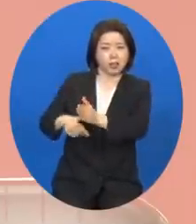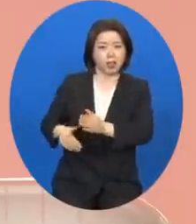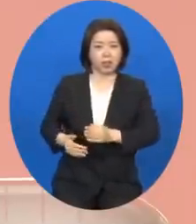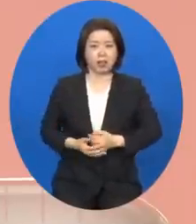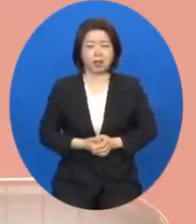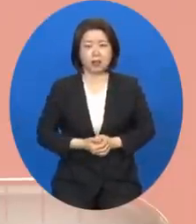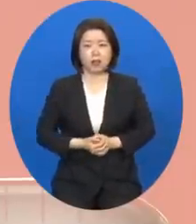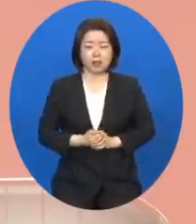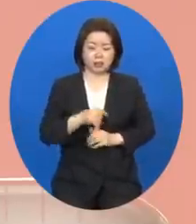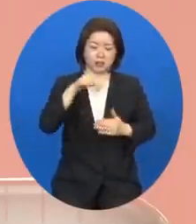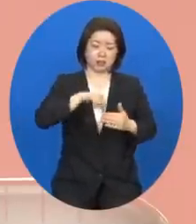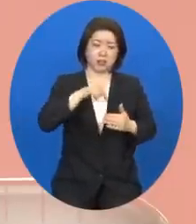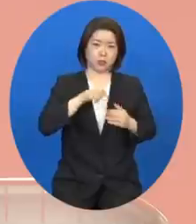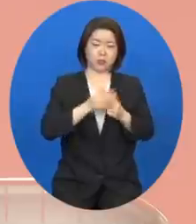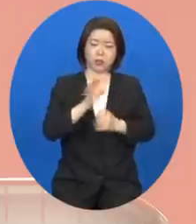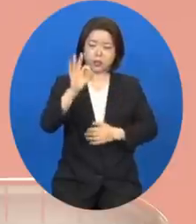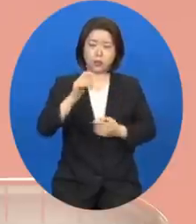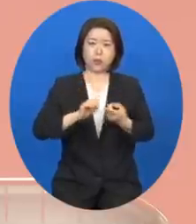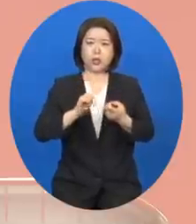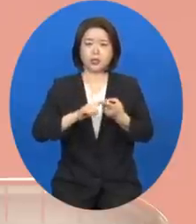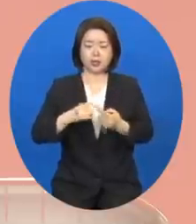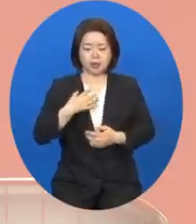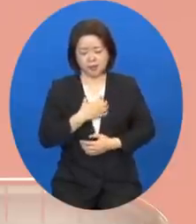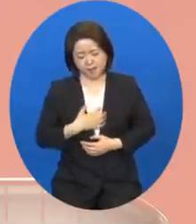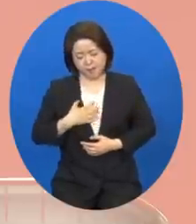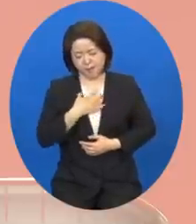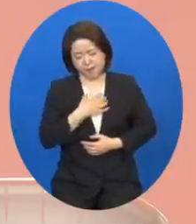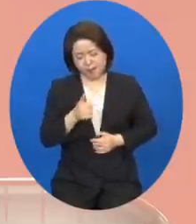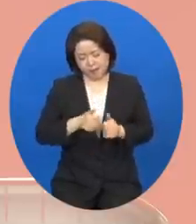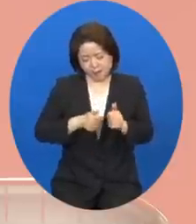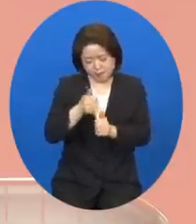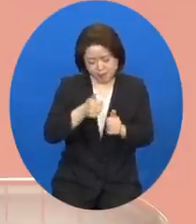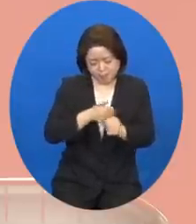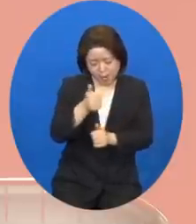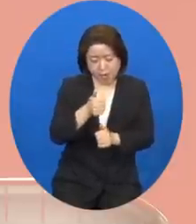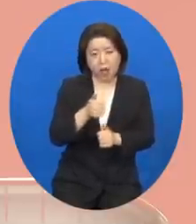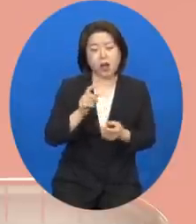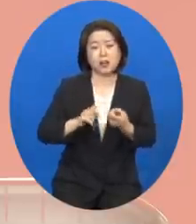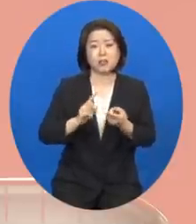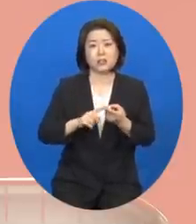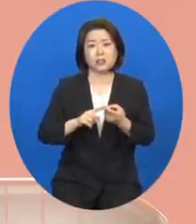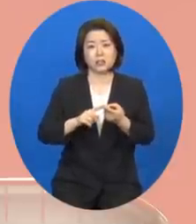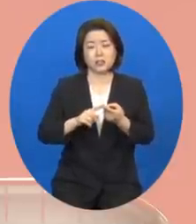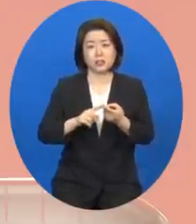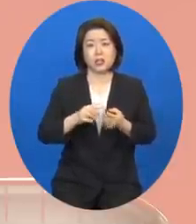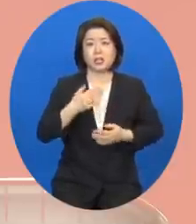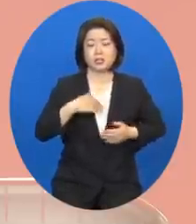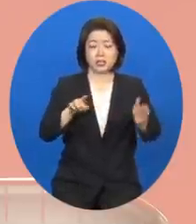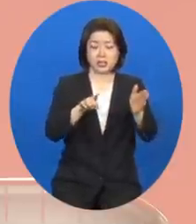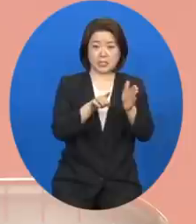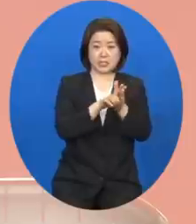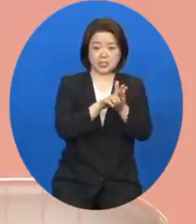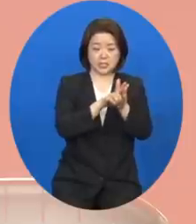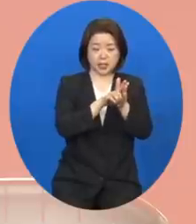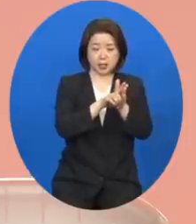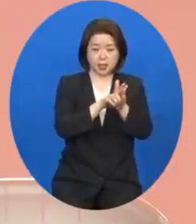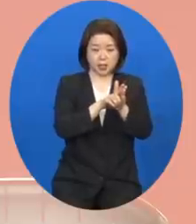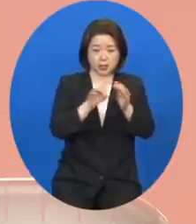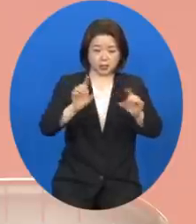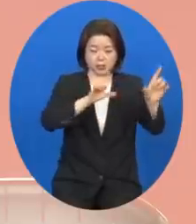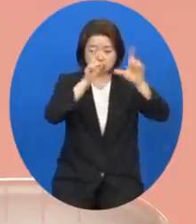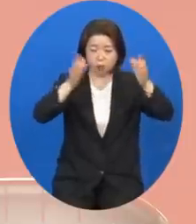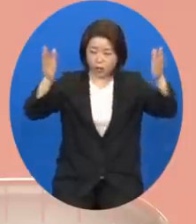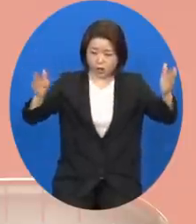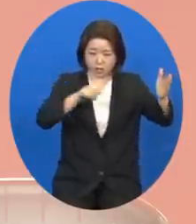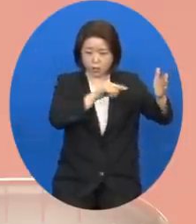제 속에 돈에 대한 염려를 극복하는 일이 제 신앙 여정의 엄청난